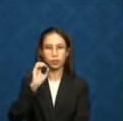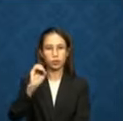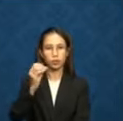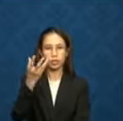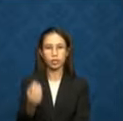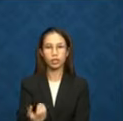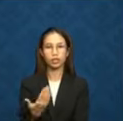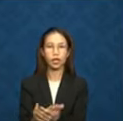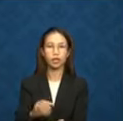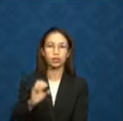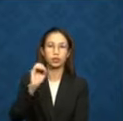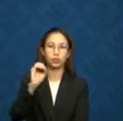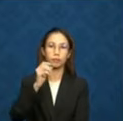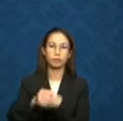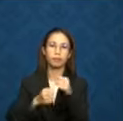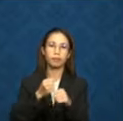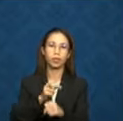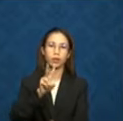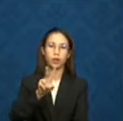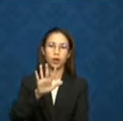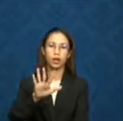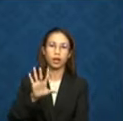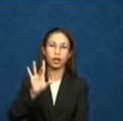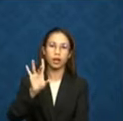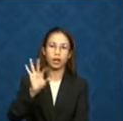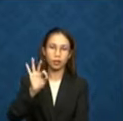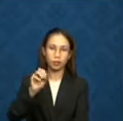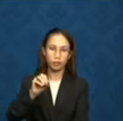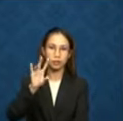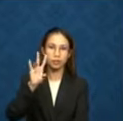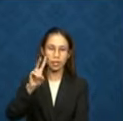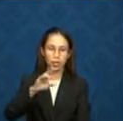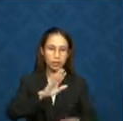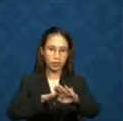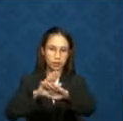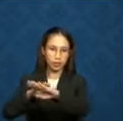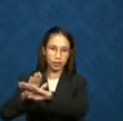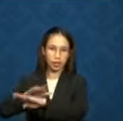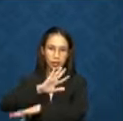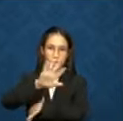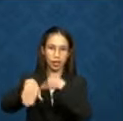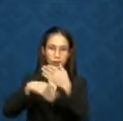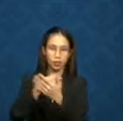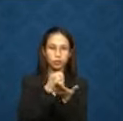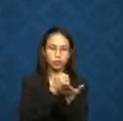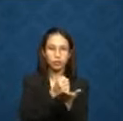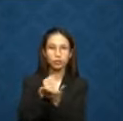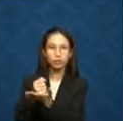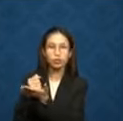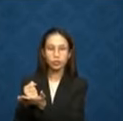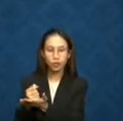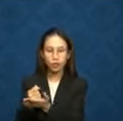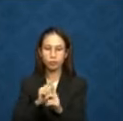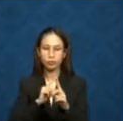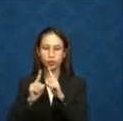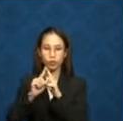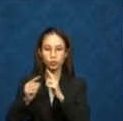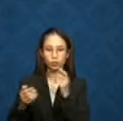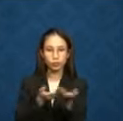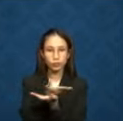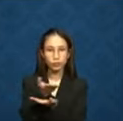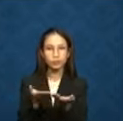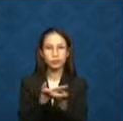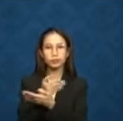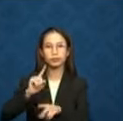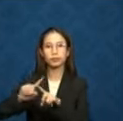2,597ก็ขอชวนๆนะครับทๆพระกัเมืองให้ช่วยกันมาหาลือและก็ห